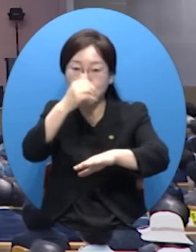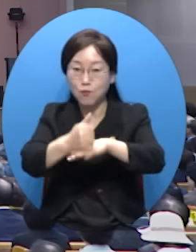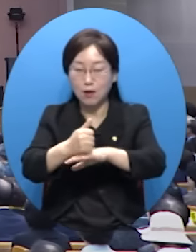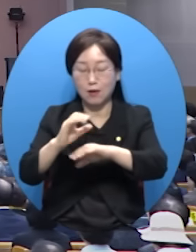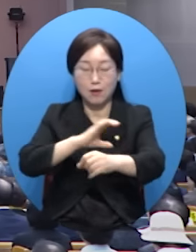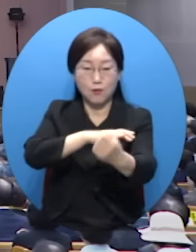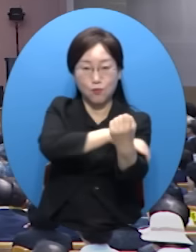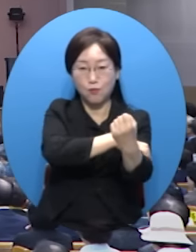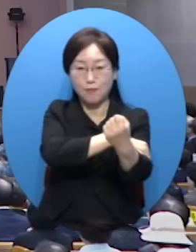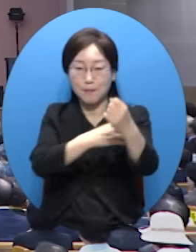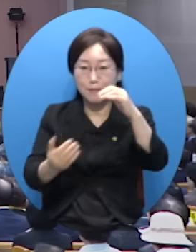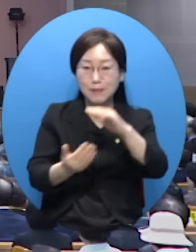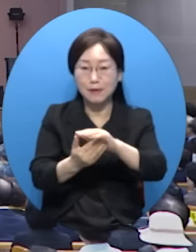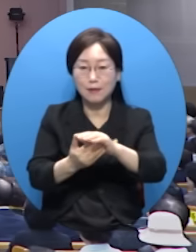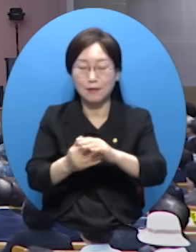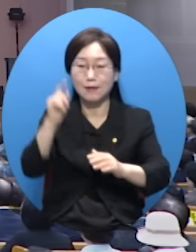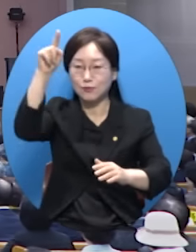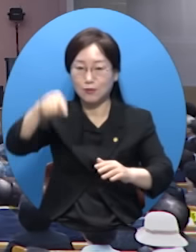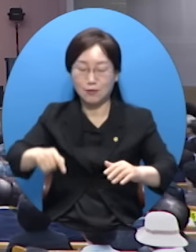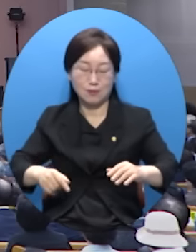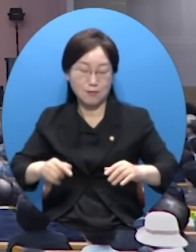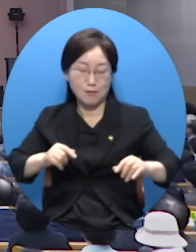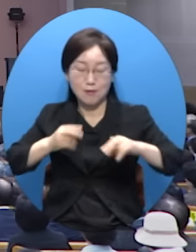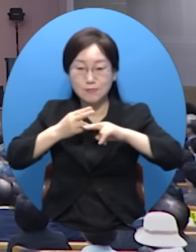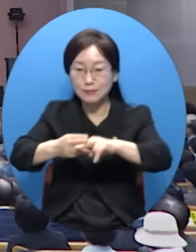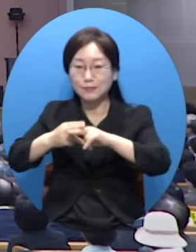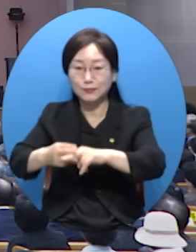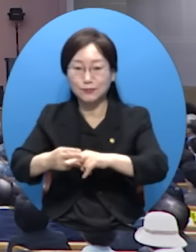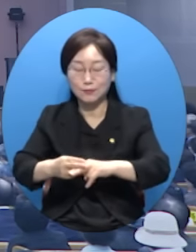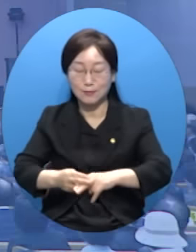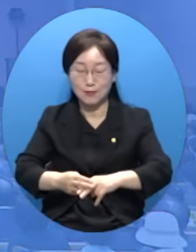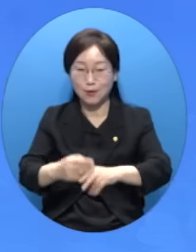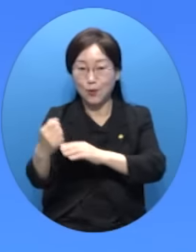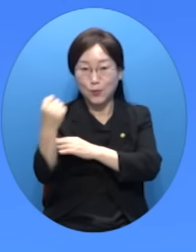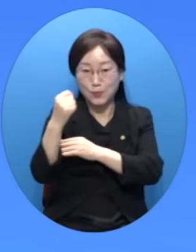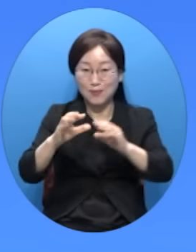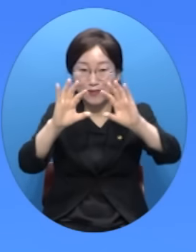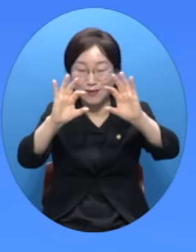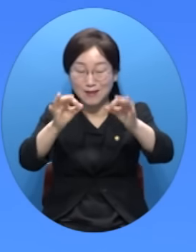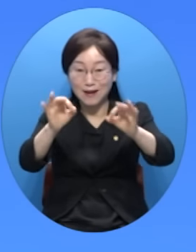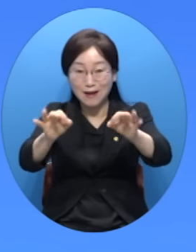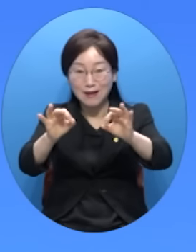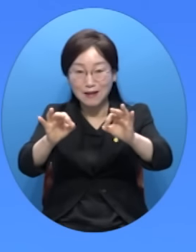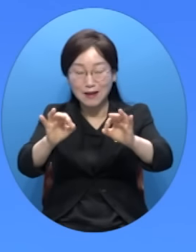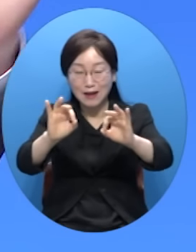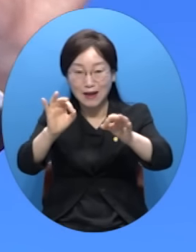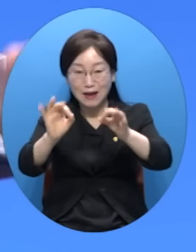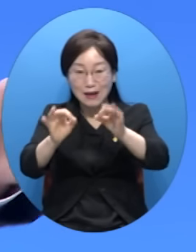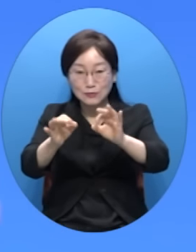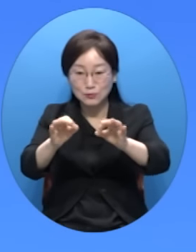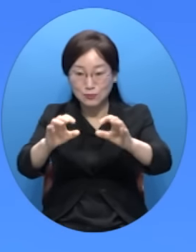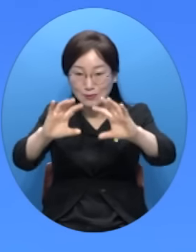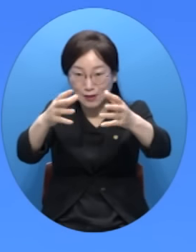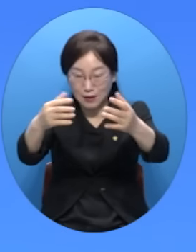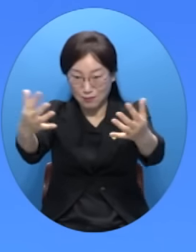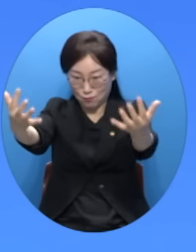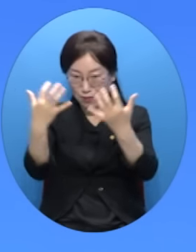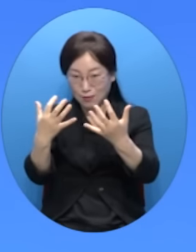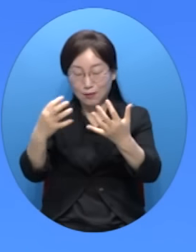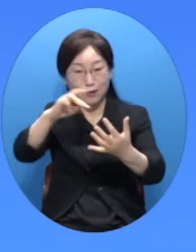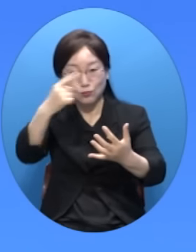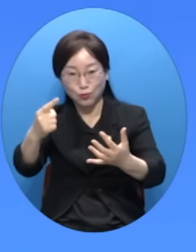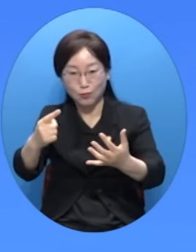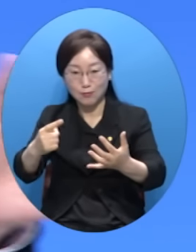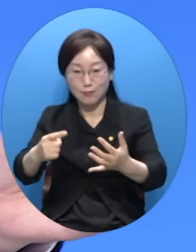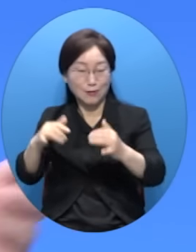가지고 천하를 호령하고 최대 강대국 아수르가 왔을 때에도 하나님의 도심으로 군사 한 사람을